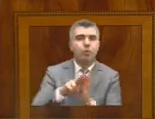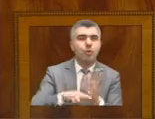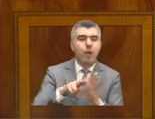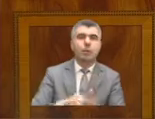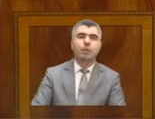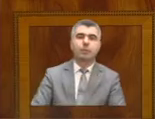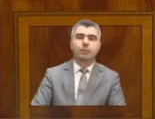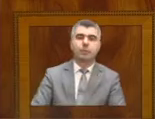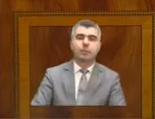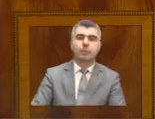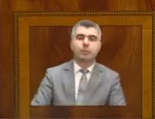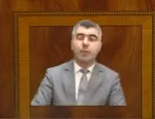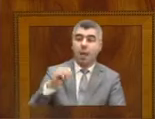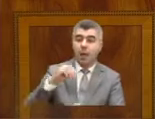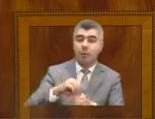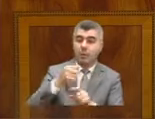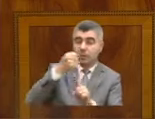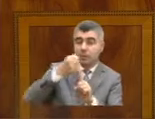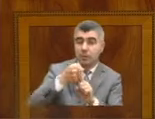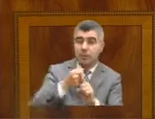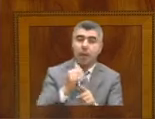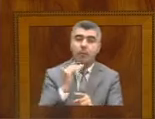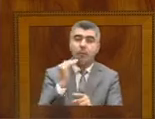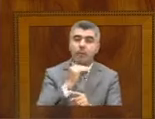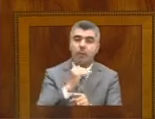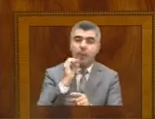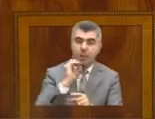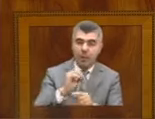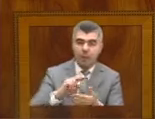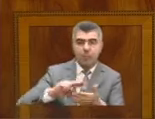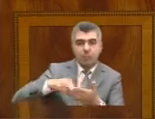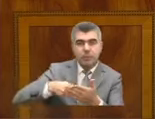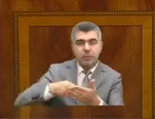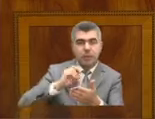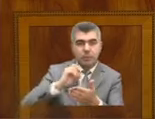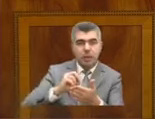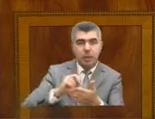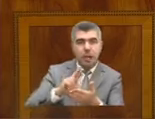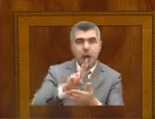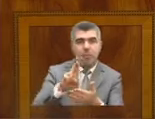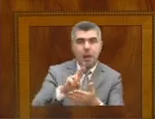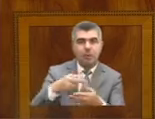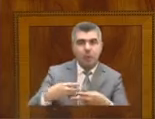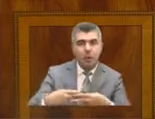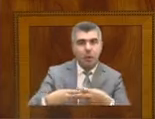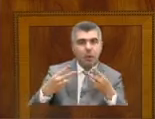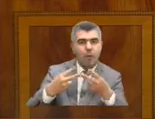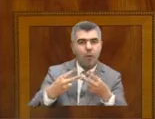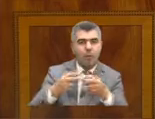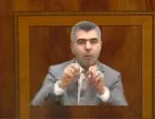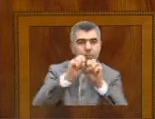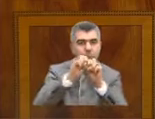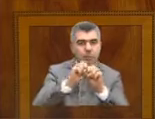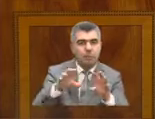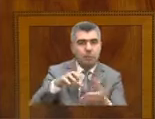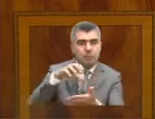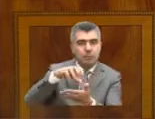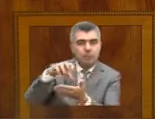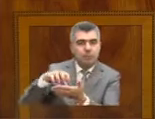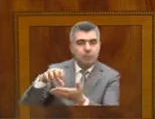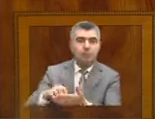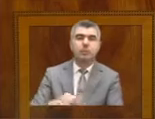كما سيتم العمل على تسريع وتيرة نقل الاختصاصات ذات الأولوية المتعلقة بالاستثمار إلى المصالح